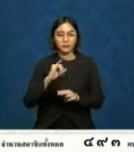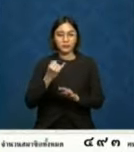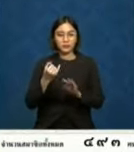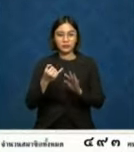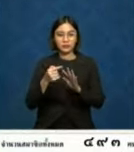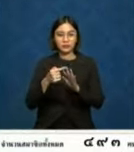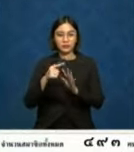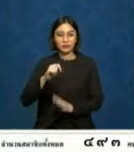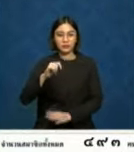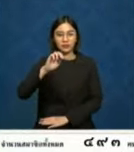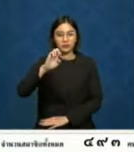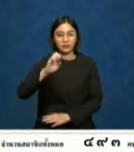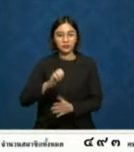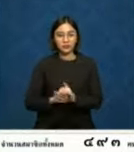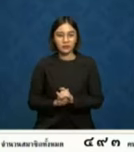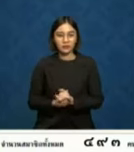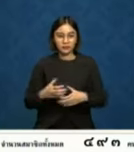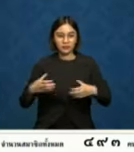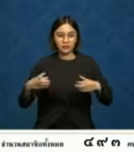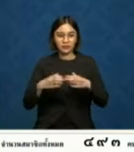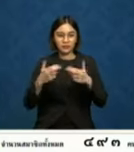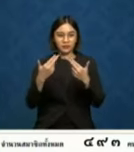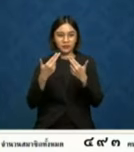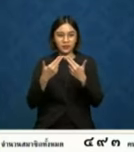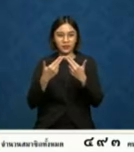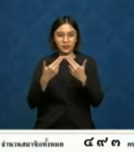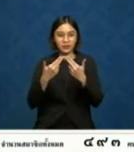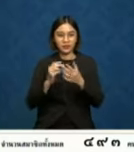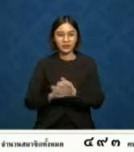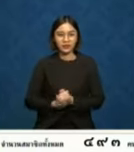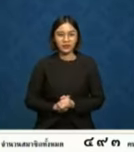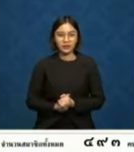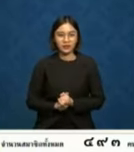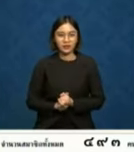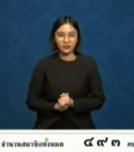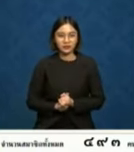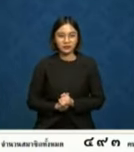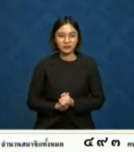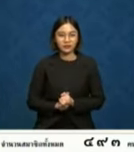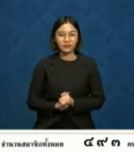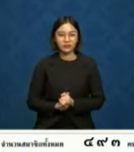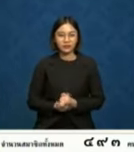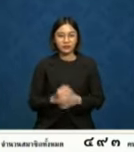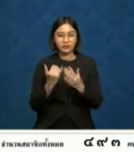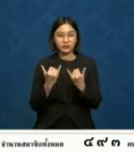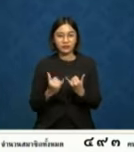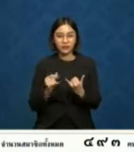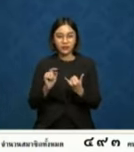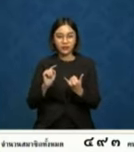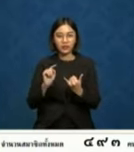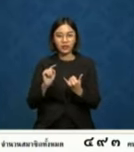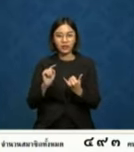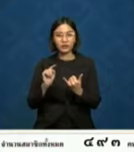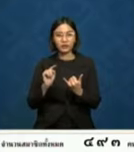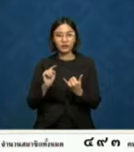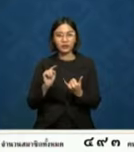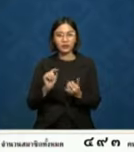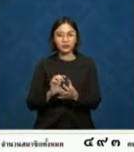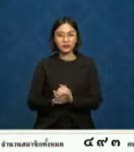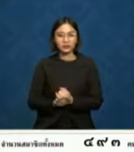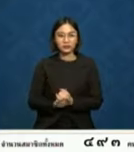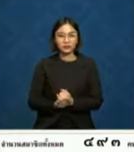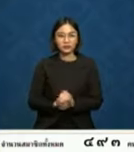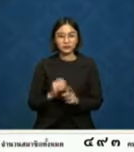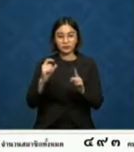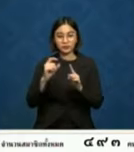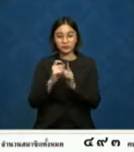ไกรฤกษ์พรรครวมไทยสร้างชาติวันนี้ก็มีคำ